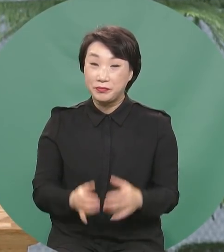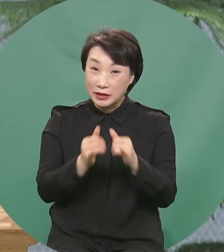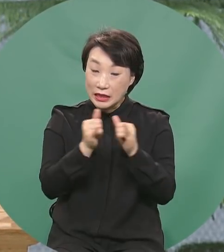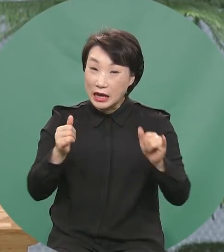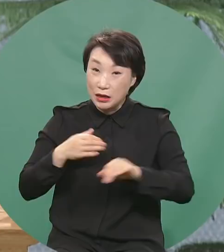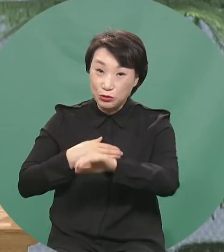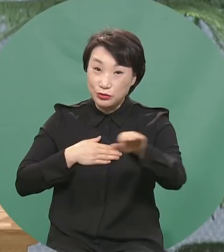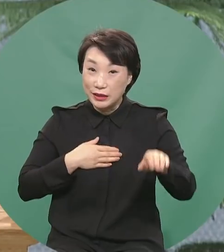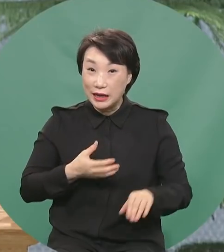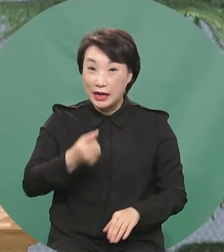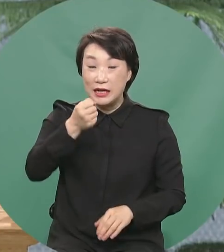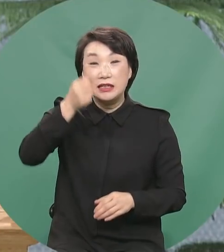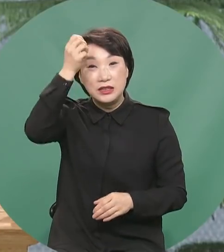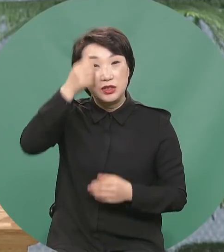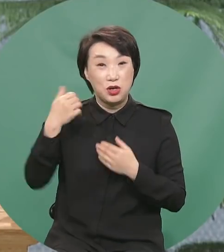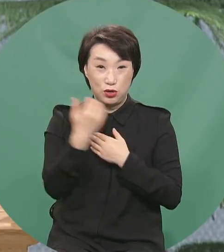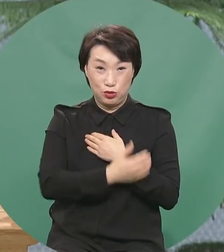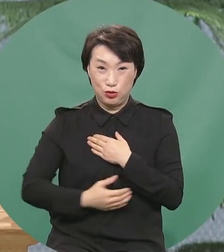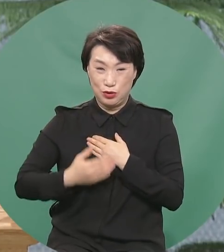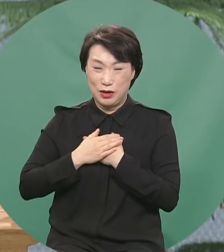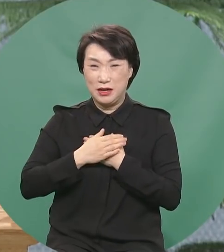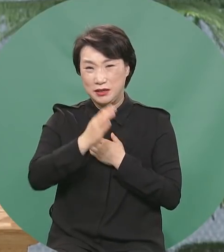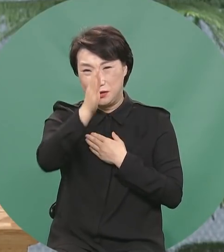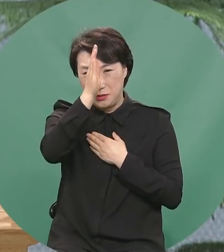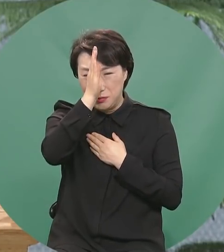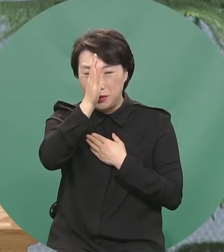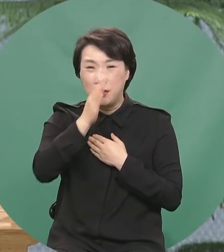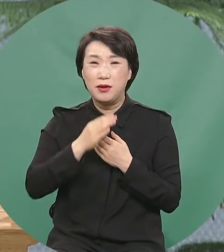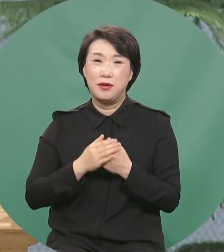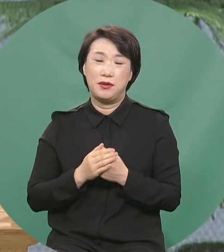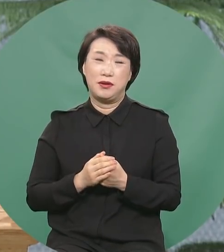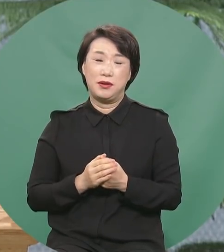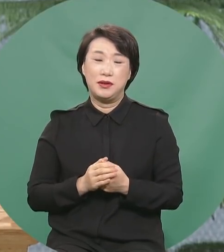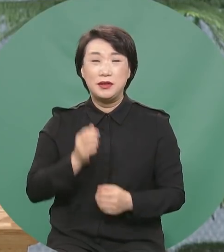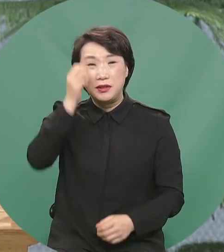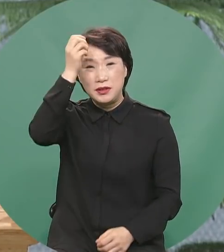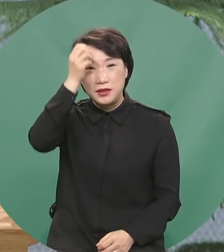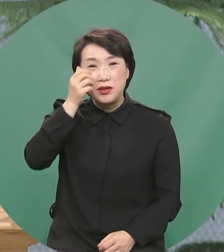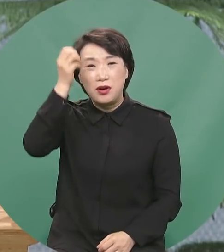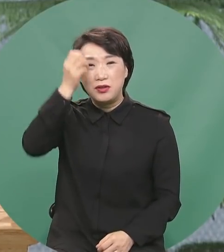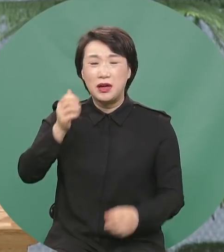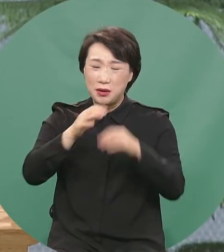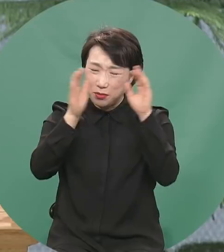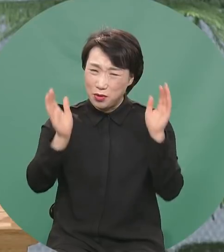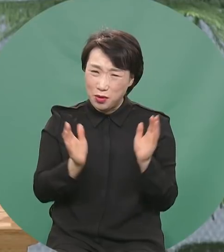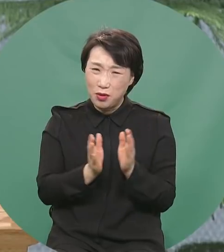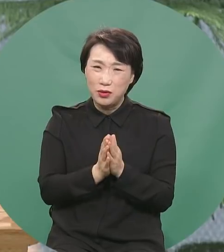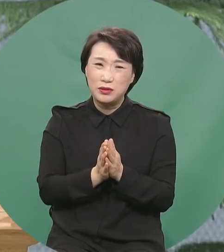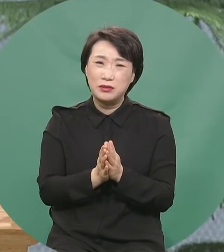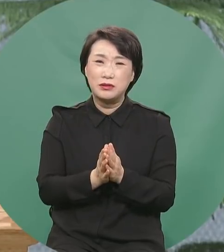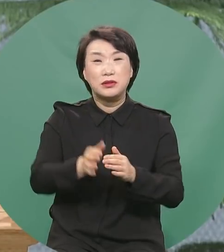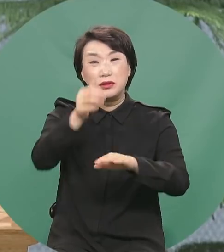인간이 가진 영육간의 질병과 영적인 모든